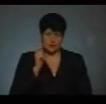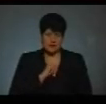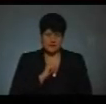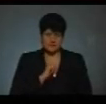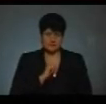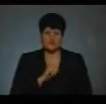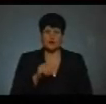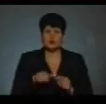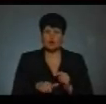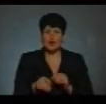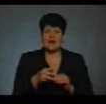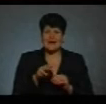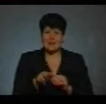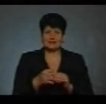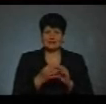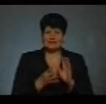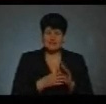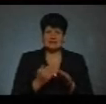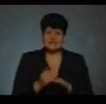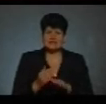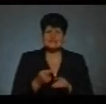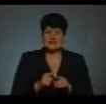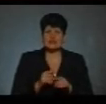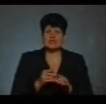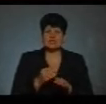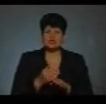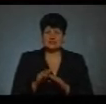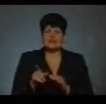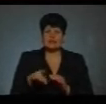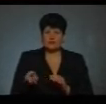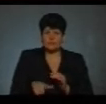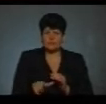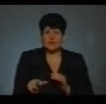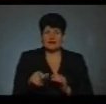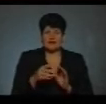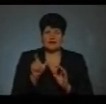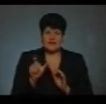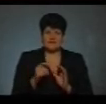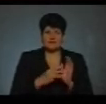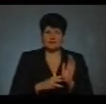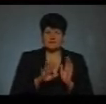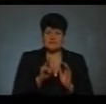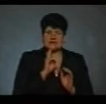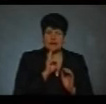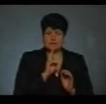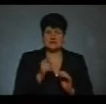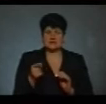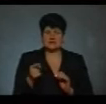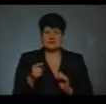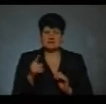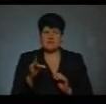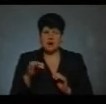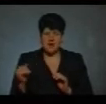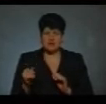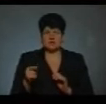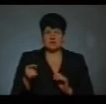Дорога М-19 – це частина європейського автомобільного маршруту Е-85. На Тернопільщині вона сполучає Кременець, Збараж, Тернопіль, Теребовлю,